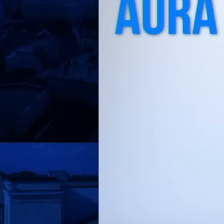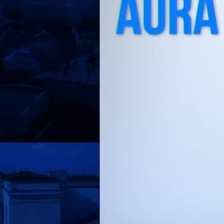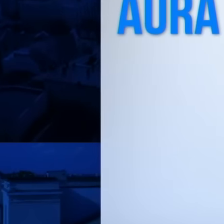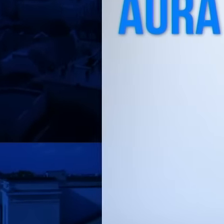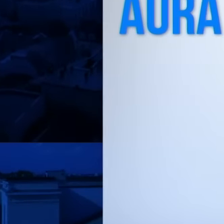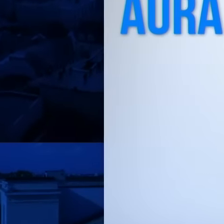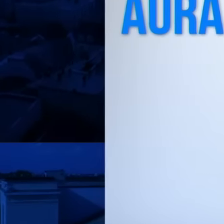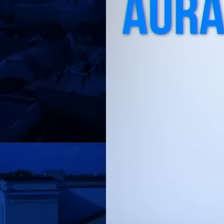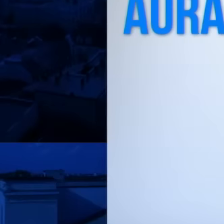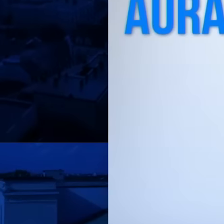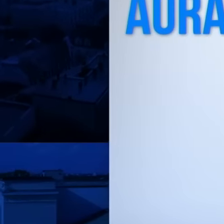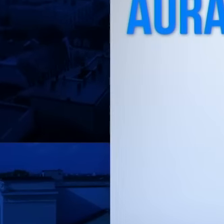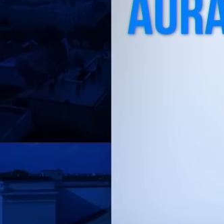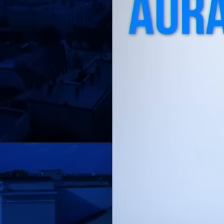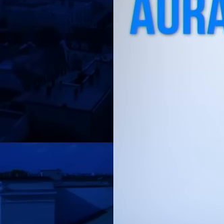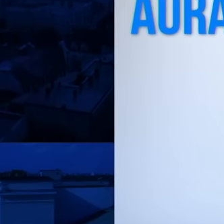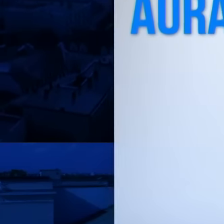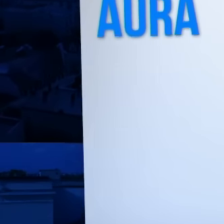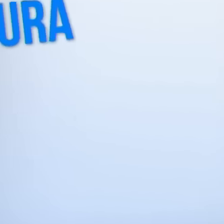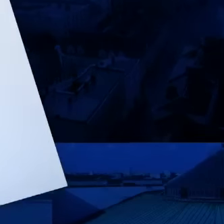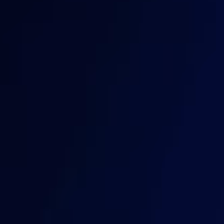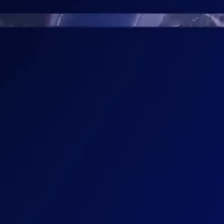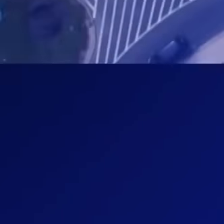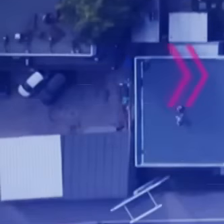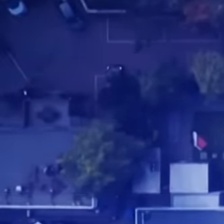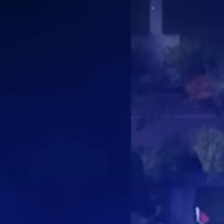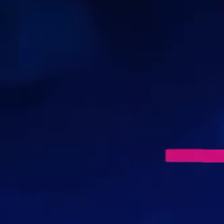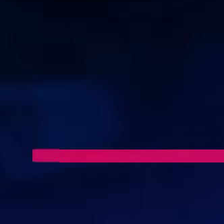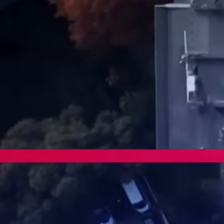może jeszcze dać o sobie znać w najbliższych dniach w pasie od Missouri po Teksas.